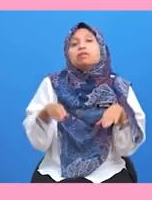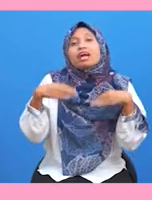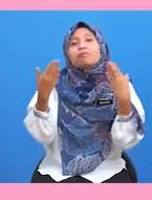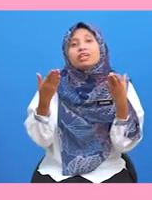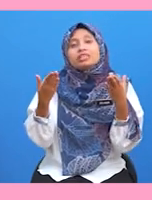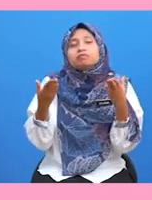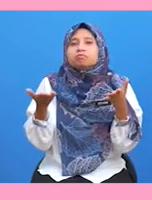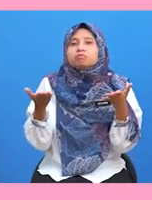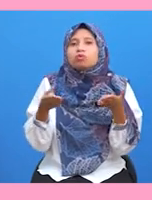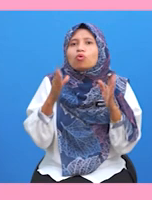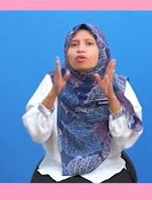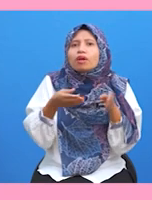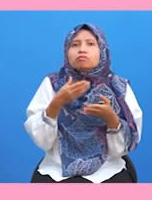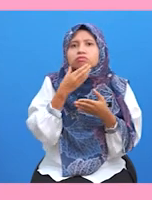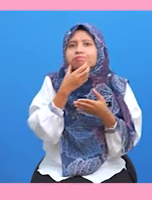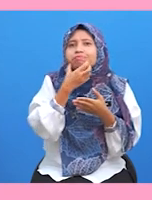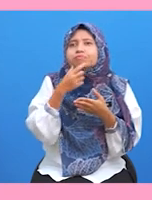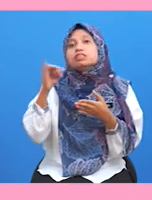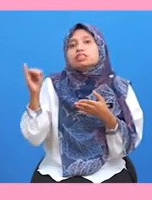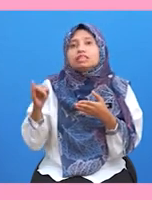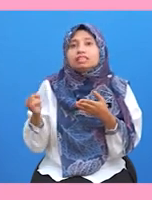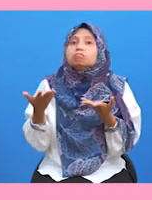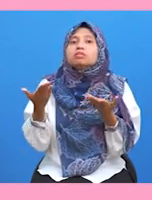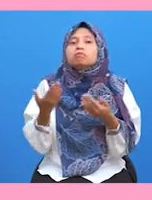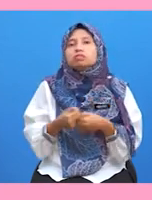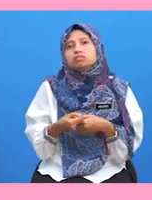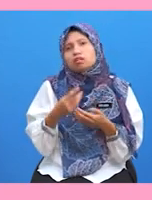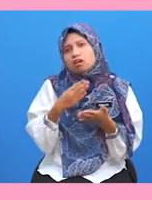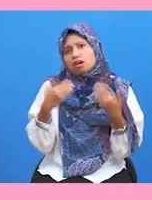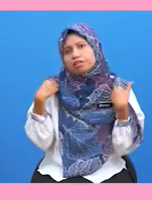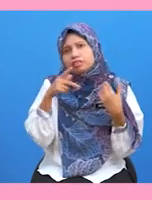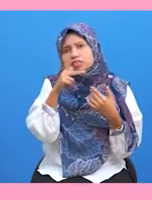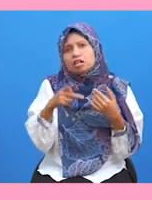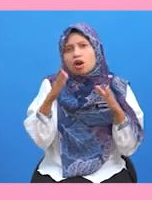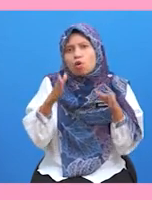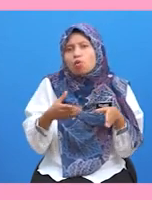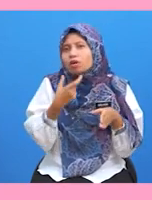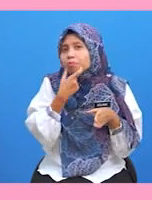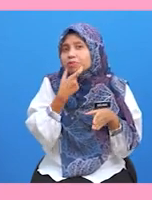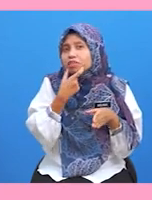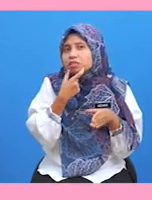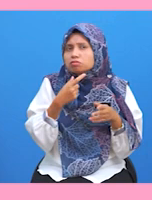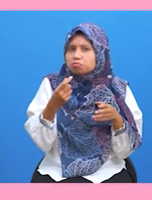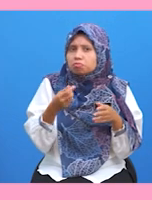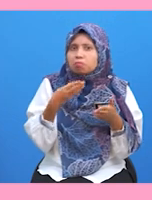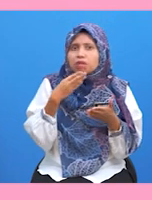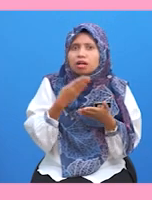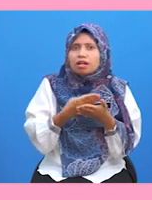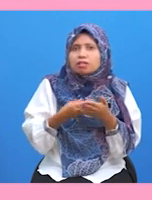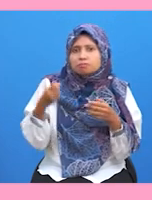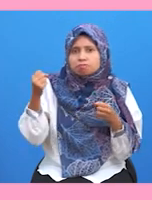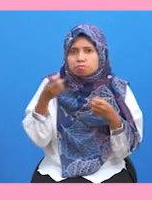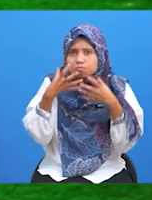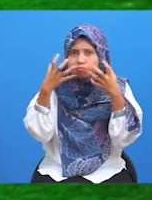pula dengan tindak balas British? Agaknya, adakah British membalas dendam terhadap kematian